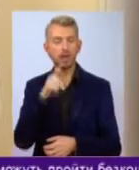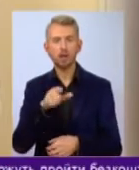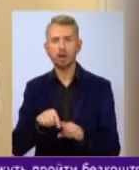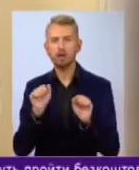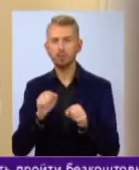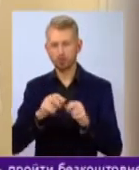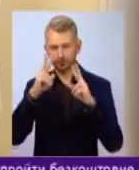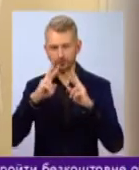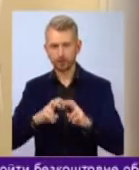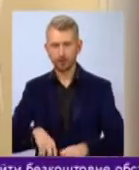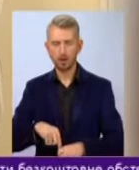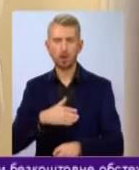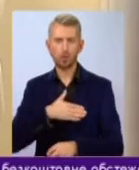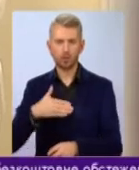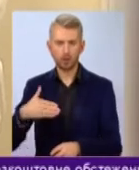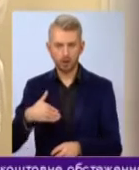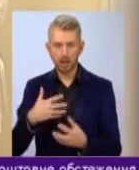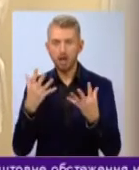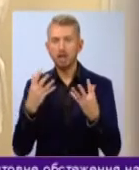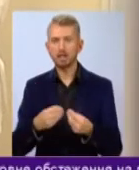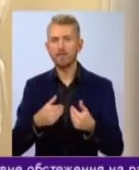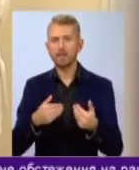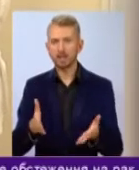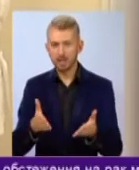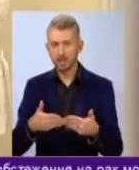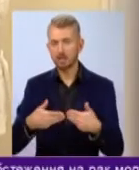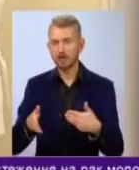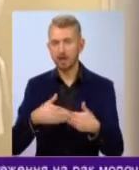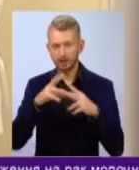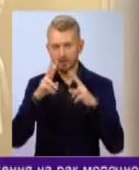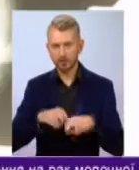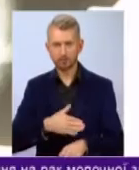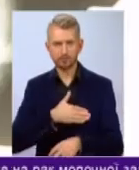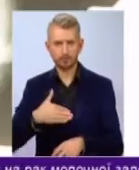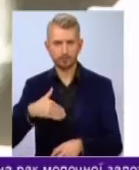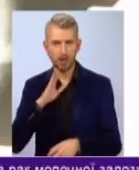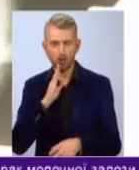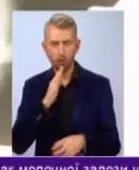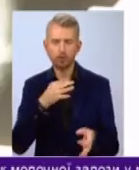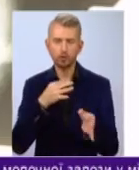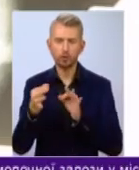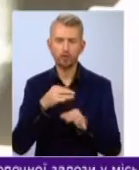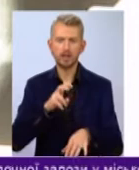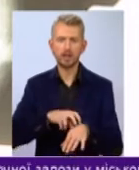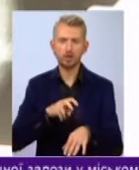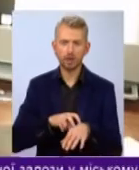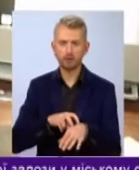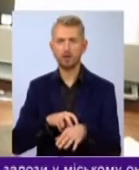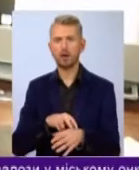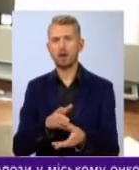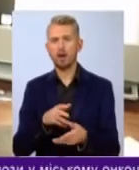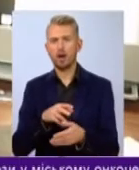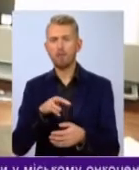пройти обстеження молочної залози, дні відкритих дверей зі скринінгом молочної залози жінок, консультуванням лікарів-онкологів,